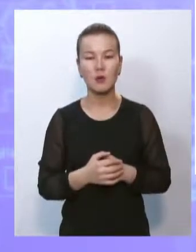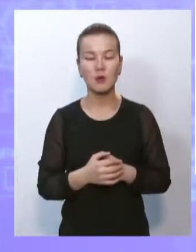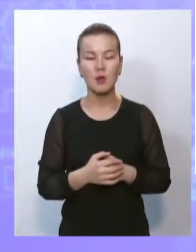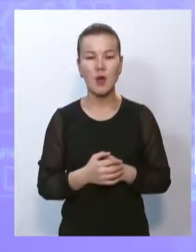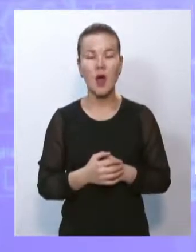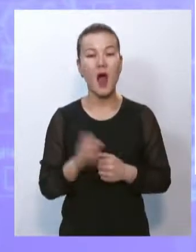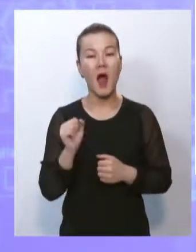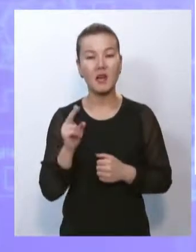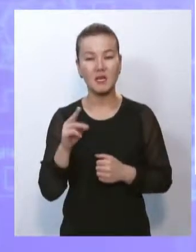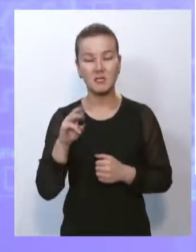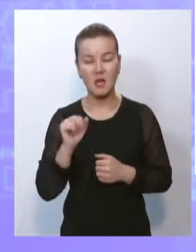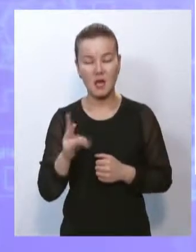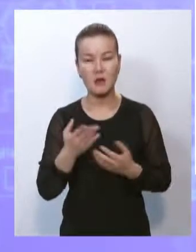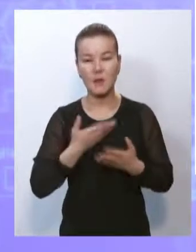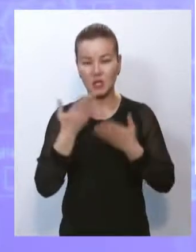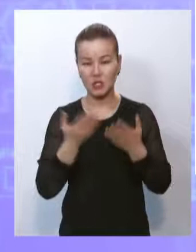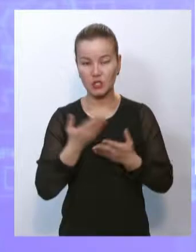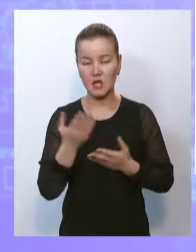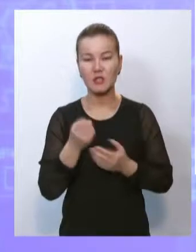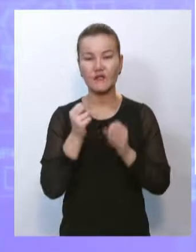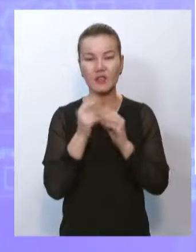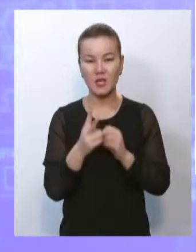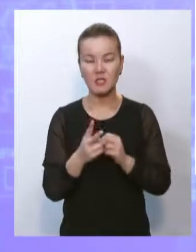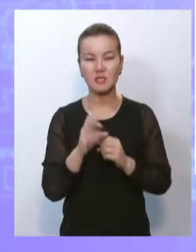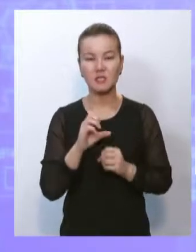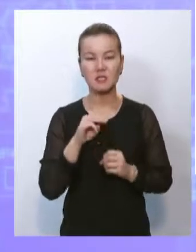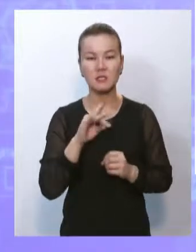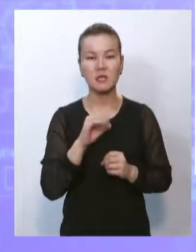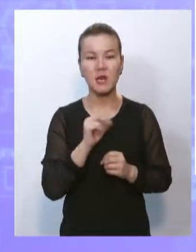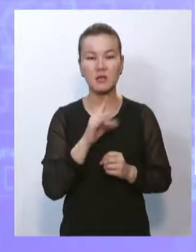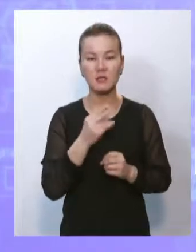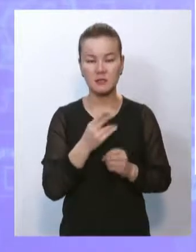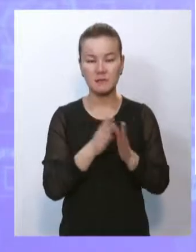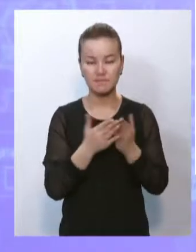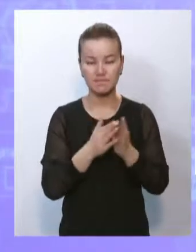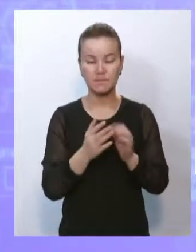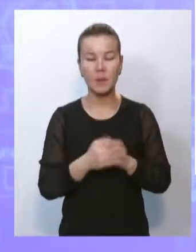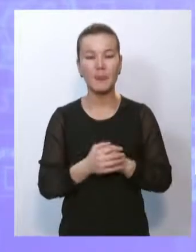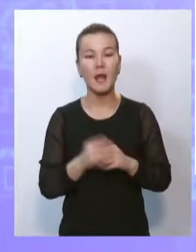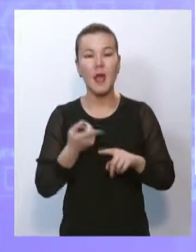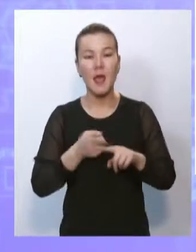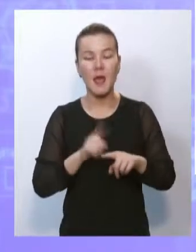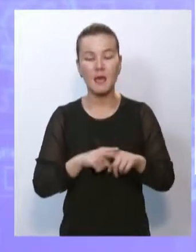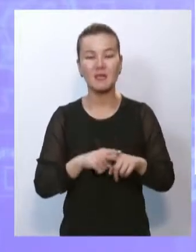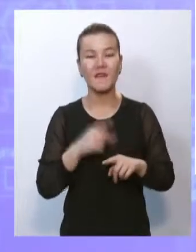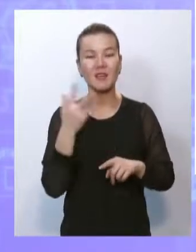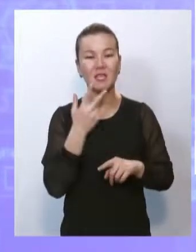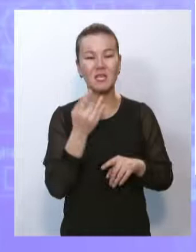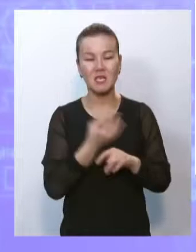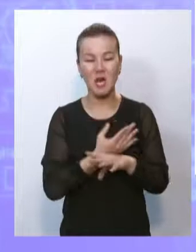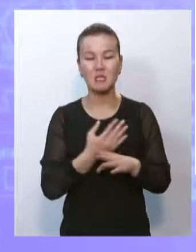октан прочитал 12 страниц это в три